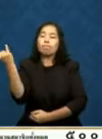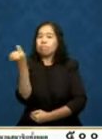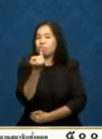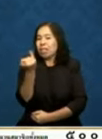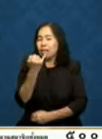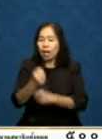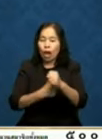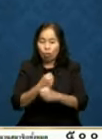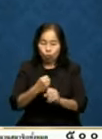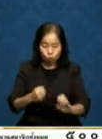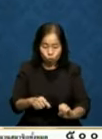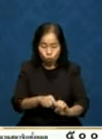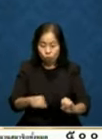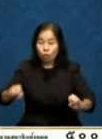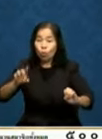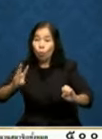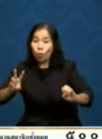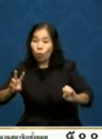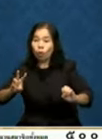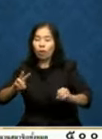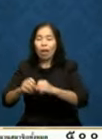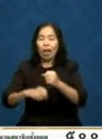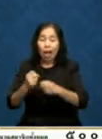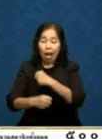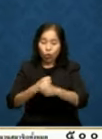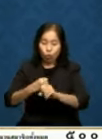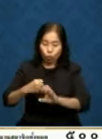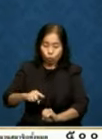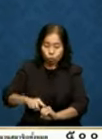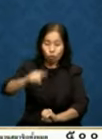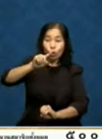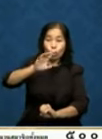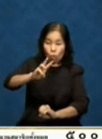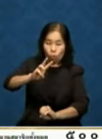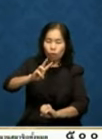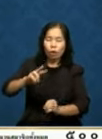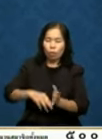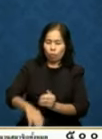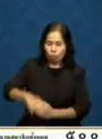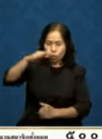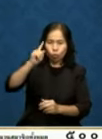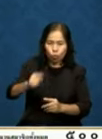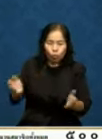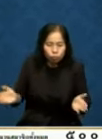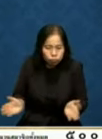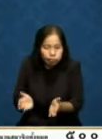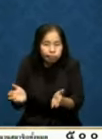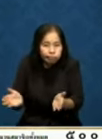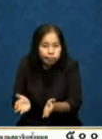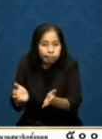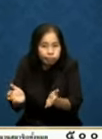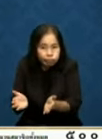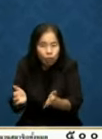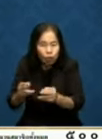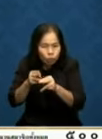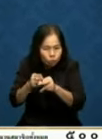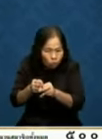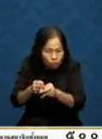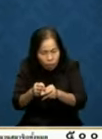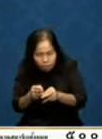0ถึง6ขวบมาอย่างถูกต้อง0ถึง6ขวบเป็นช่วงวัยที่จะกำหนดบุคลิกภาพกำหนดตัวตนของคน